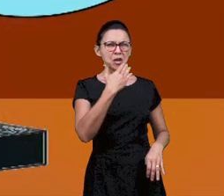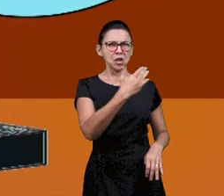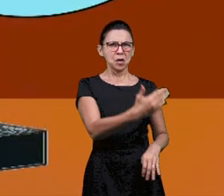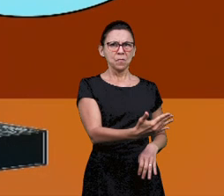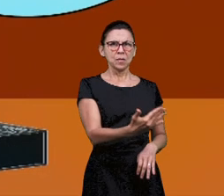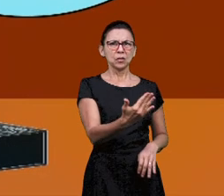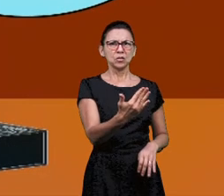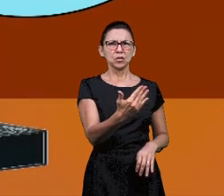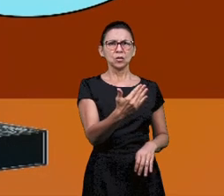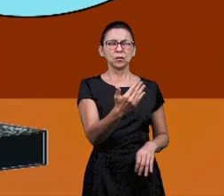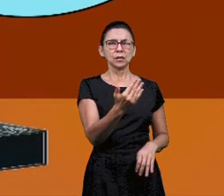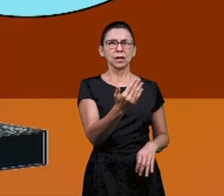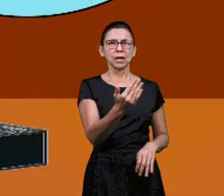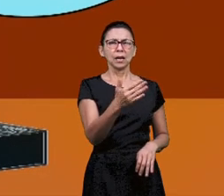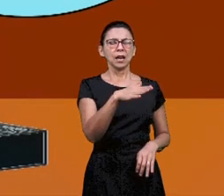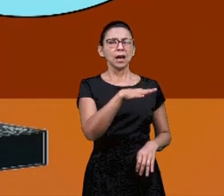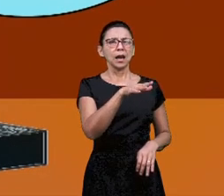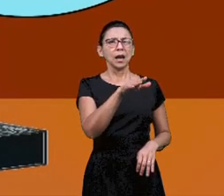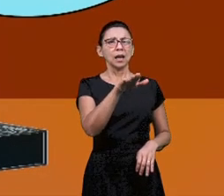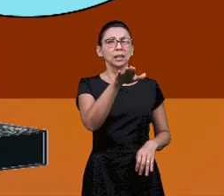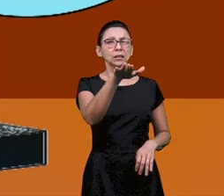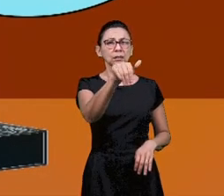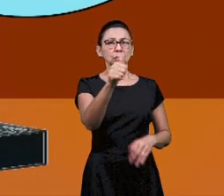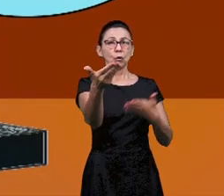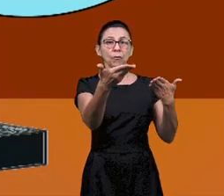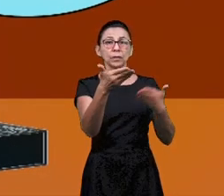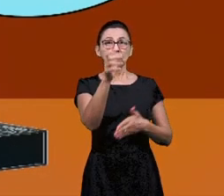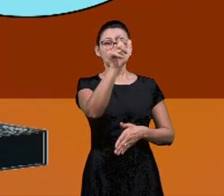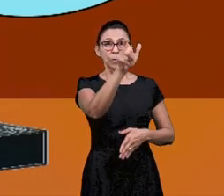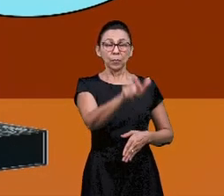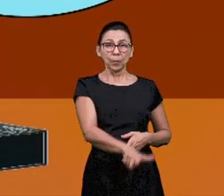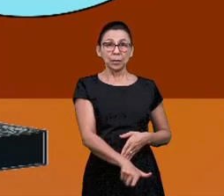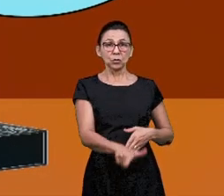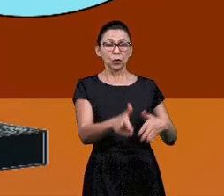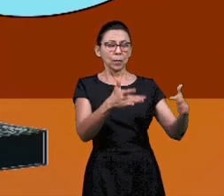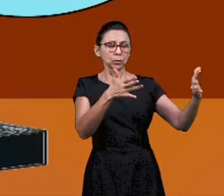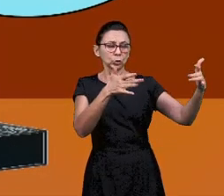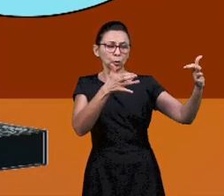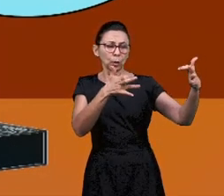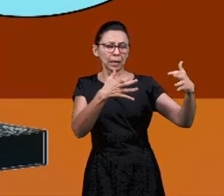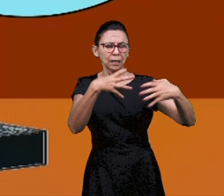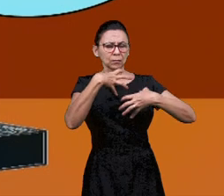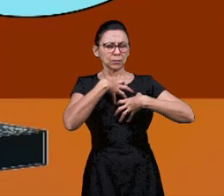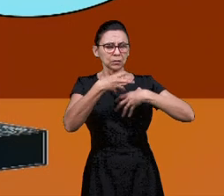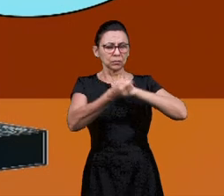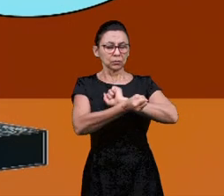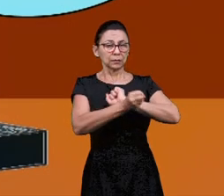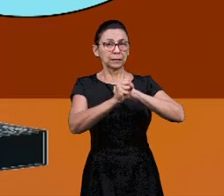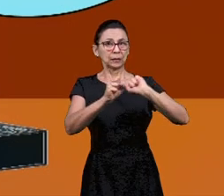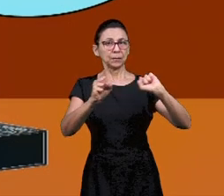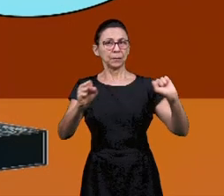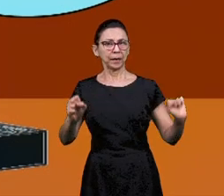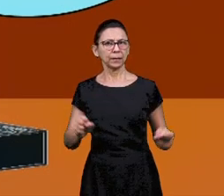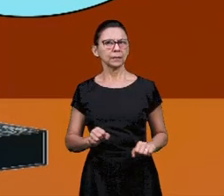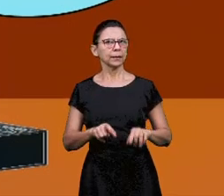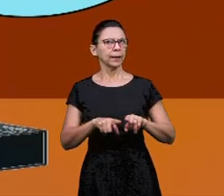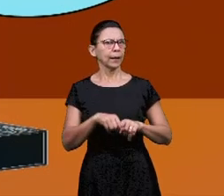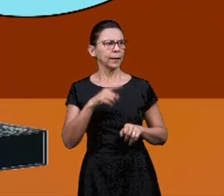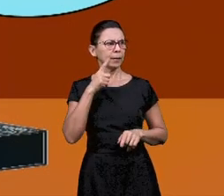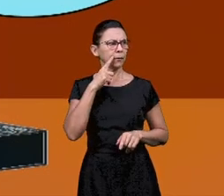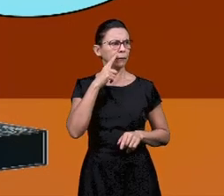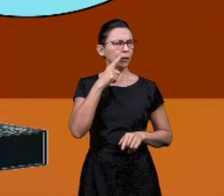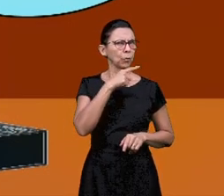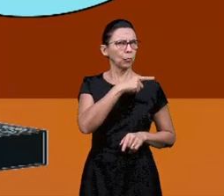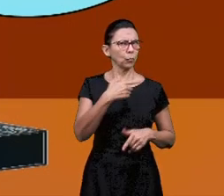qu'on puisse apporter quelqu'un qui savait jouer l'instrument afin qu'il soit délivré. Et un de ses employés, quand il a entendu